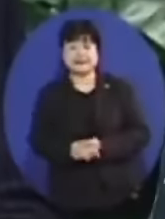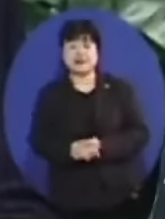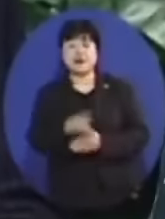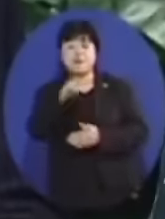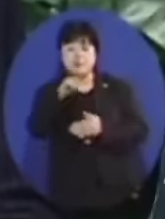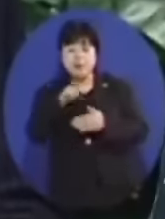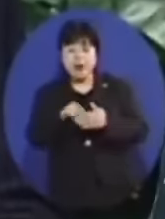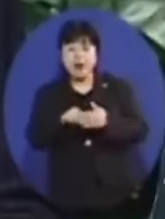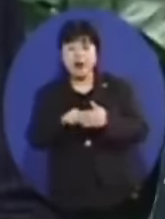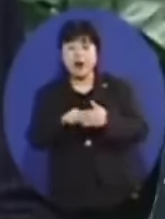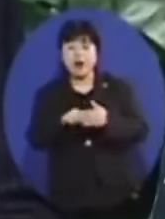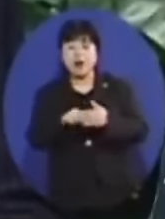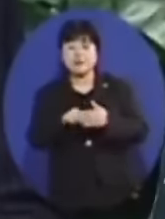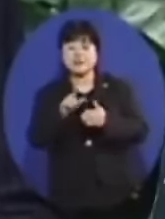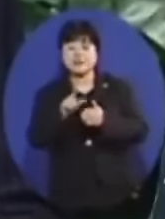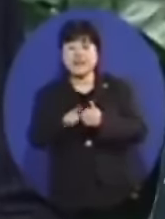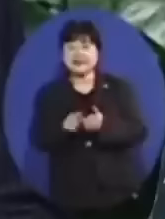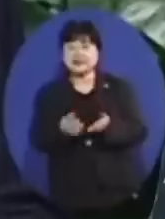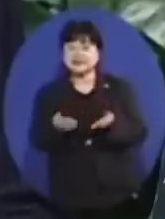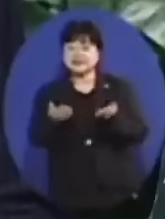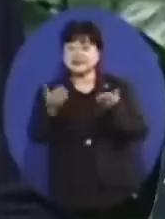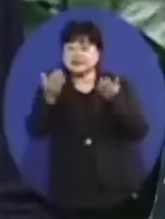마음에서 어느 정도 시일이 지나면